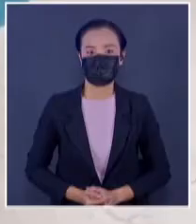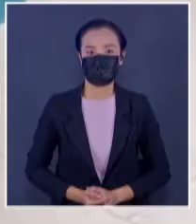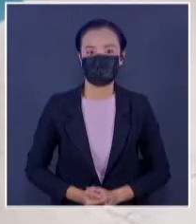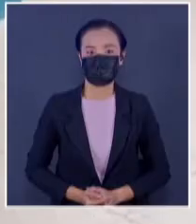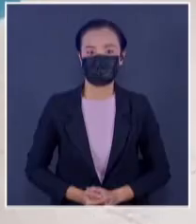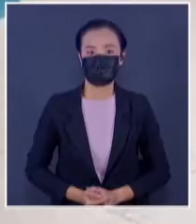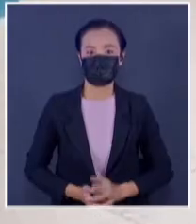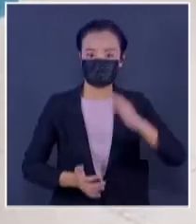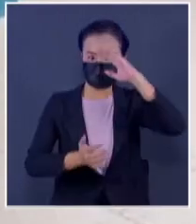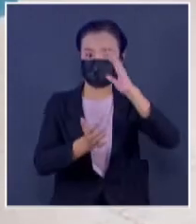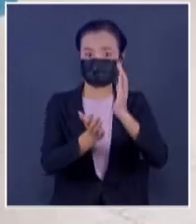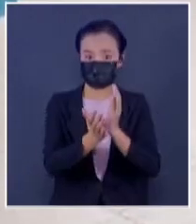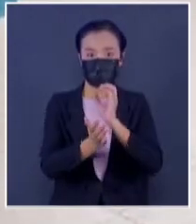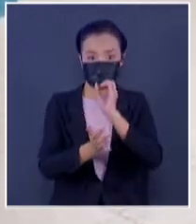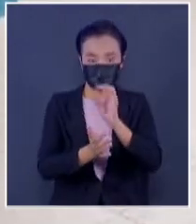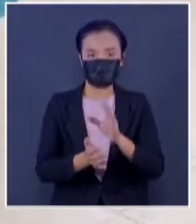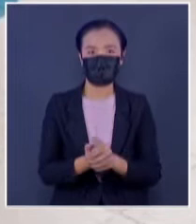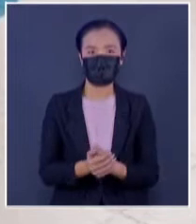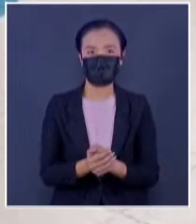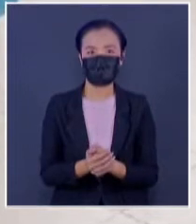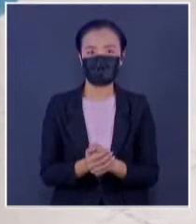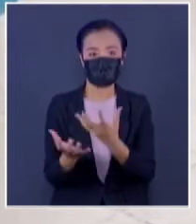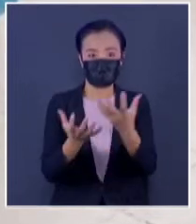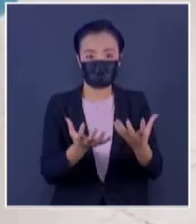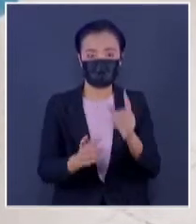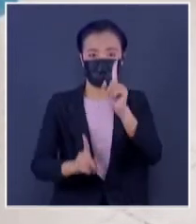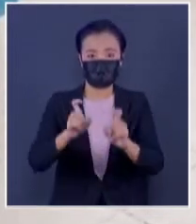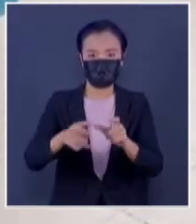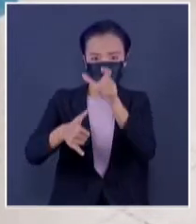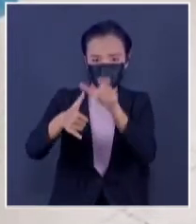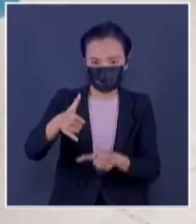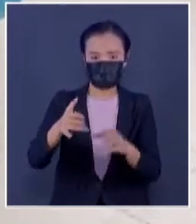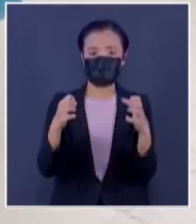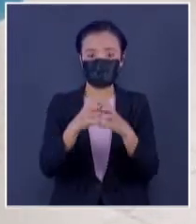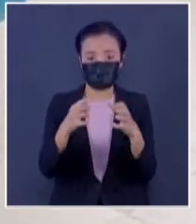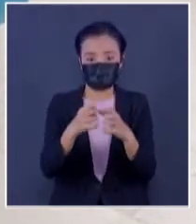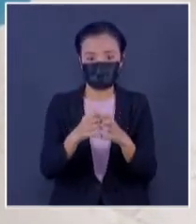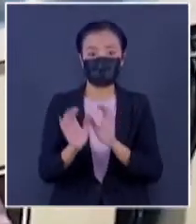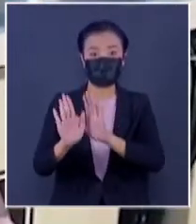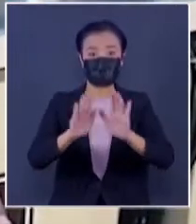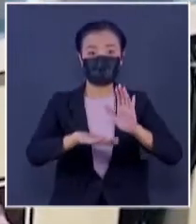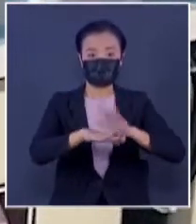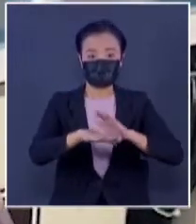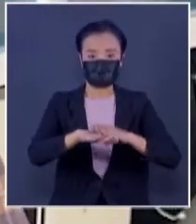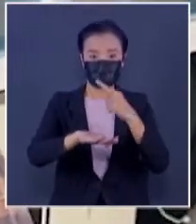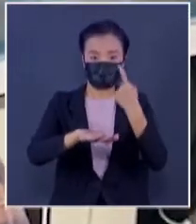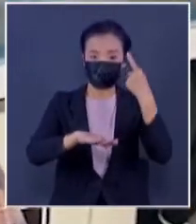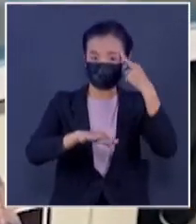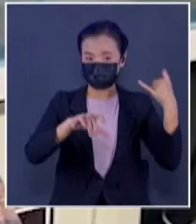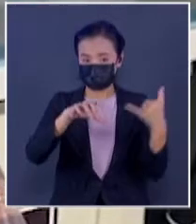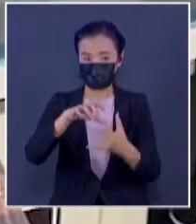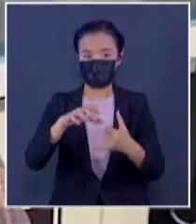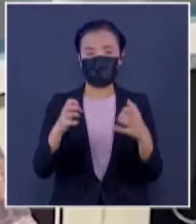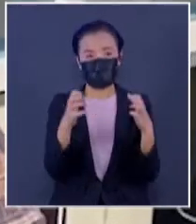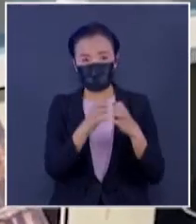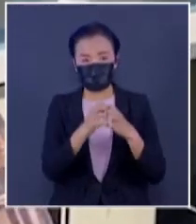ก็พรุ่งนี้ตำรวจได้มีการแจ้งข้อหาทำให้เสียทรัพย์และประพฤติตนวุ่นวายพร้อมกับฝากเตือนผู้ที่คิดจะเข้าไปก่อความ